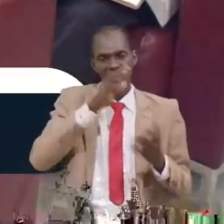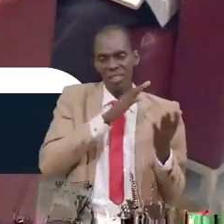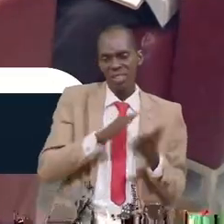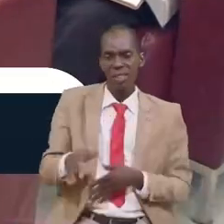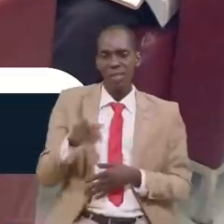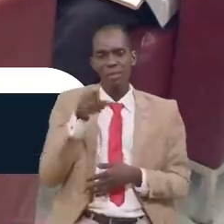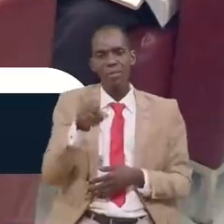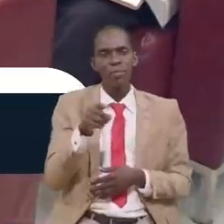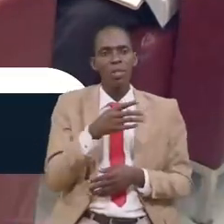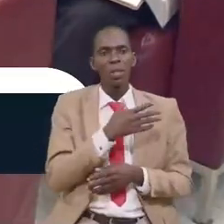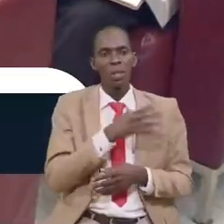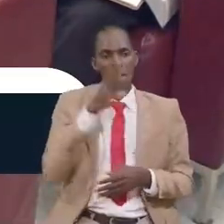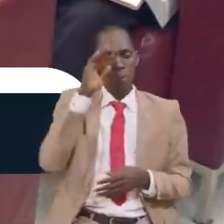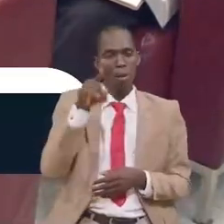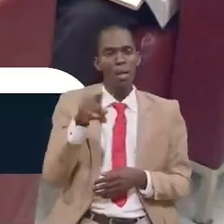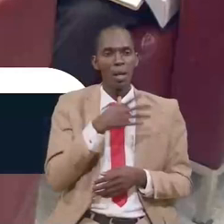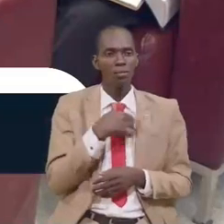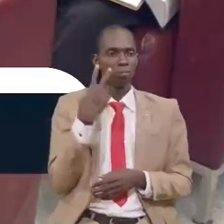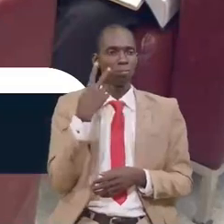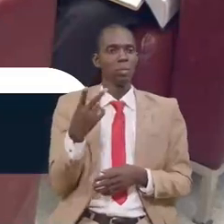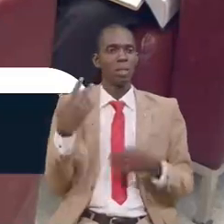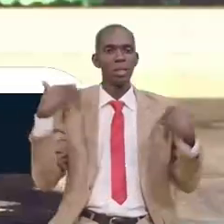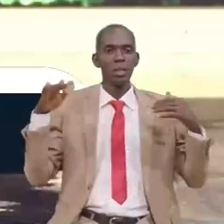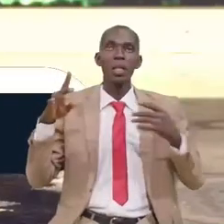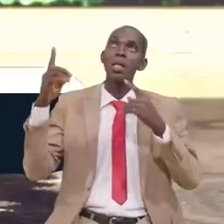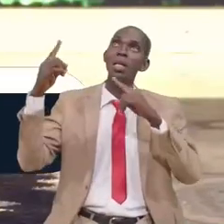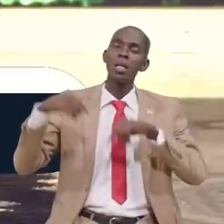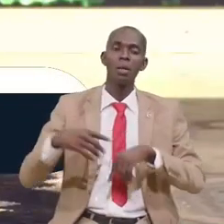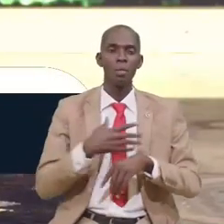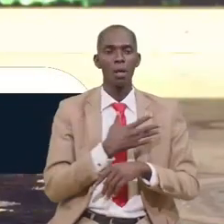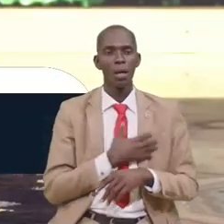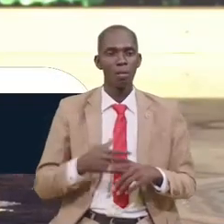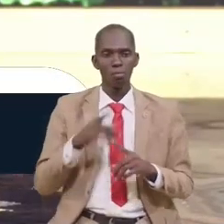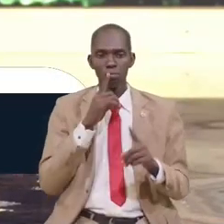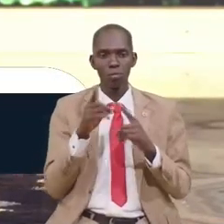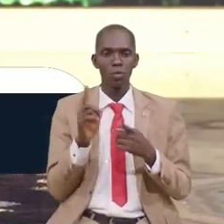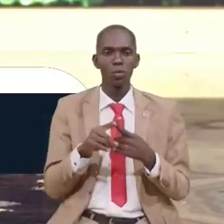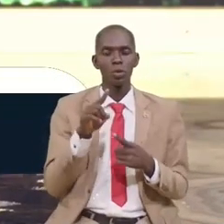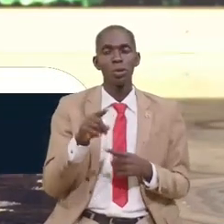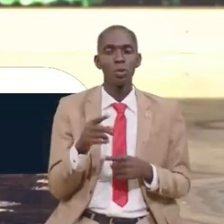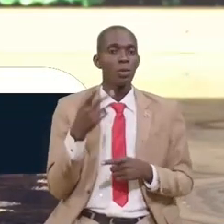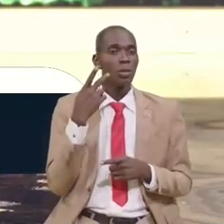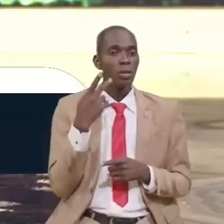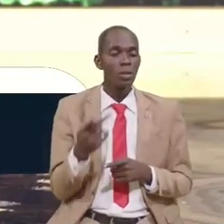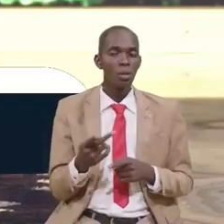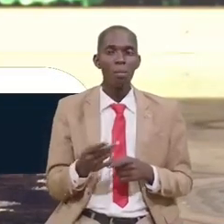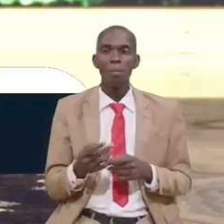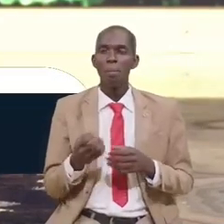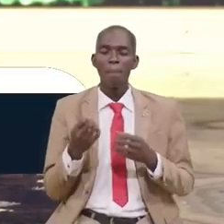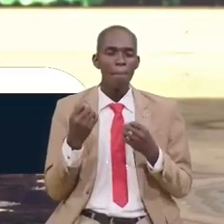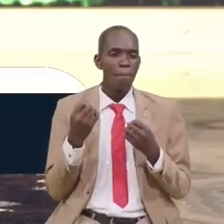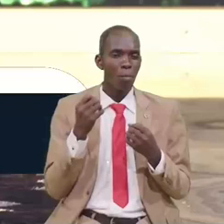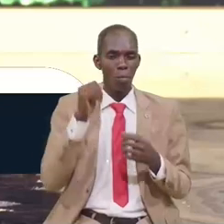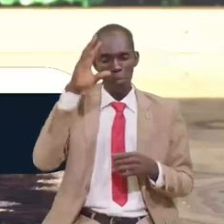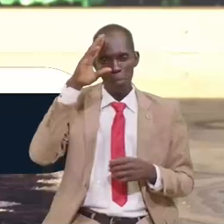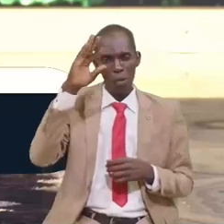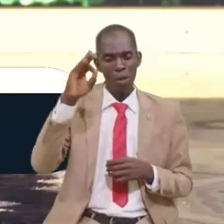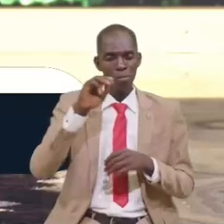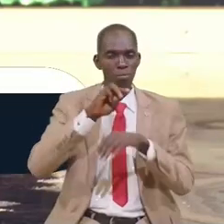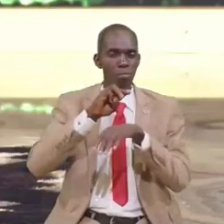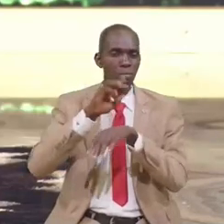Alors le diable le laissa et voici des anges vinrent auprès de Jésus et le servèrent. Ouais, il ne manquait